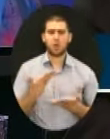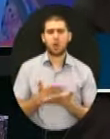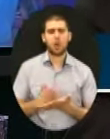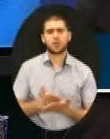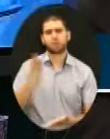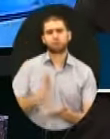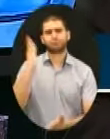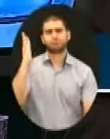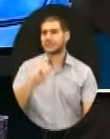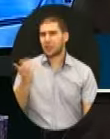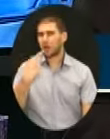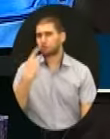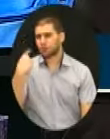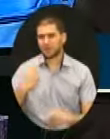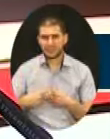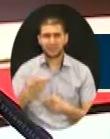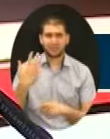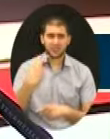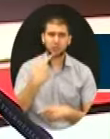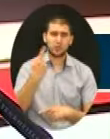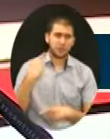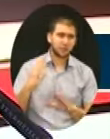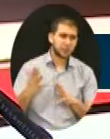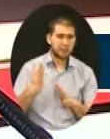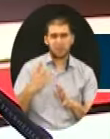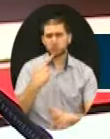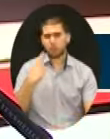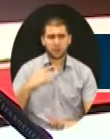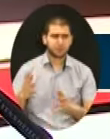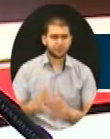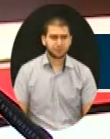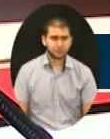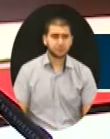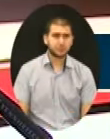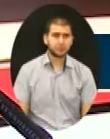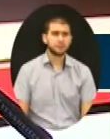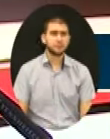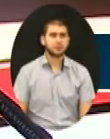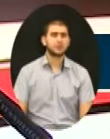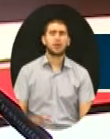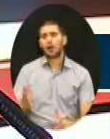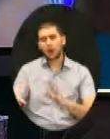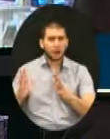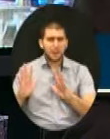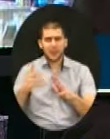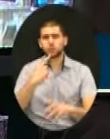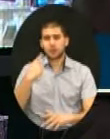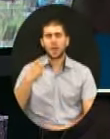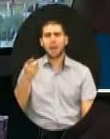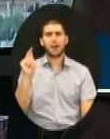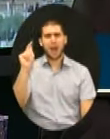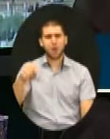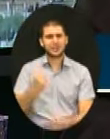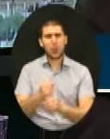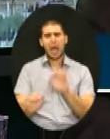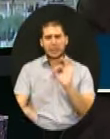איזושהי החלטה גורפת. לא, זה לא היה שנה וחצי, זה היה לפני... לפני שנה קצת יותר משנה. פחות משנה. פחות משנה, לא נתווכח על לוח הזמנים. בכל אופן, הם עלו